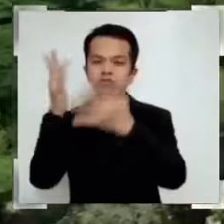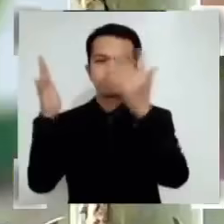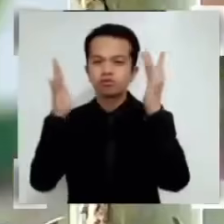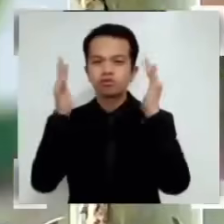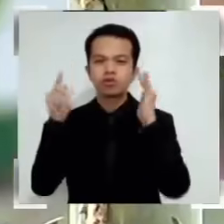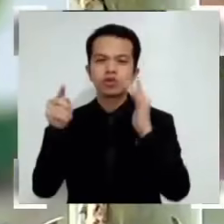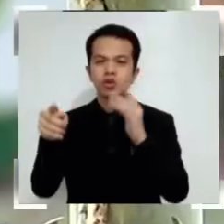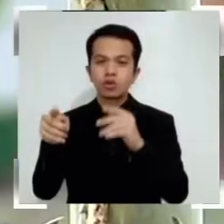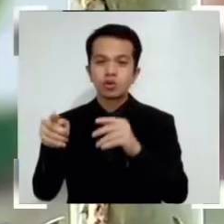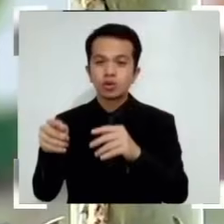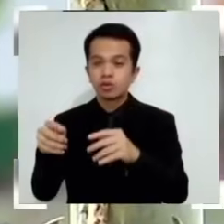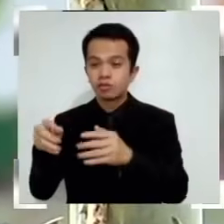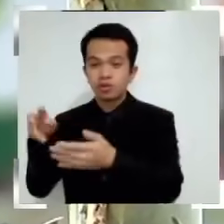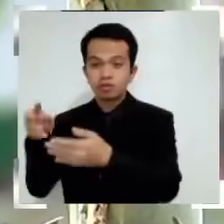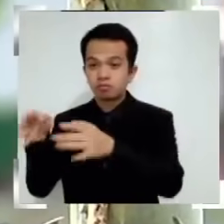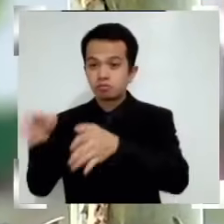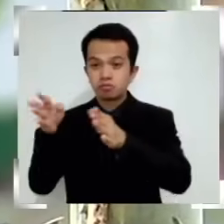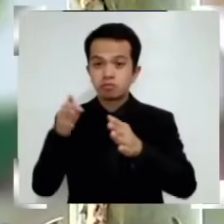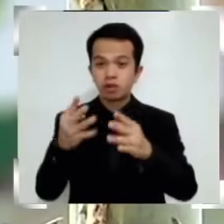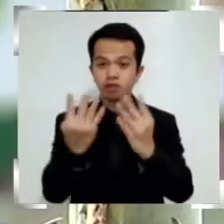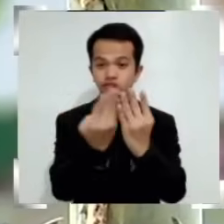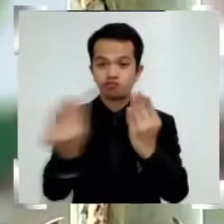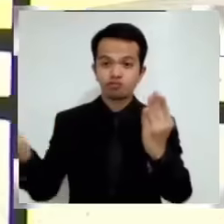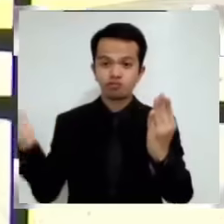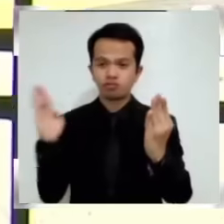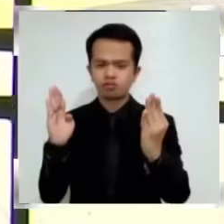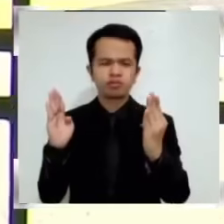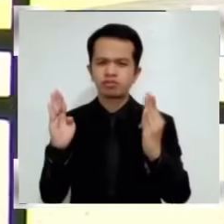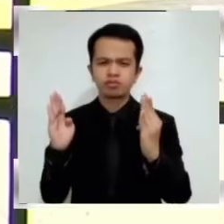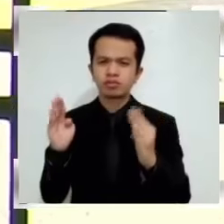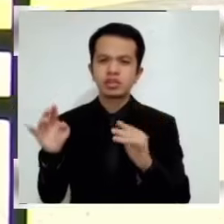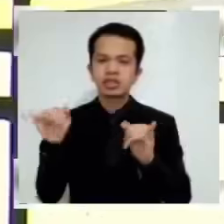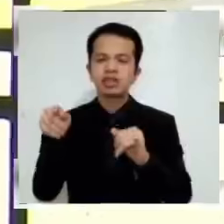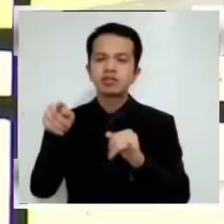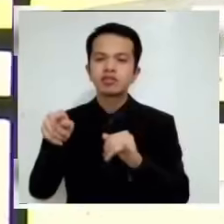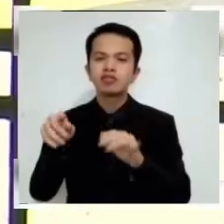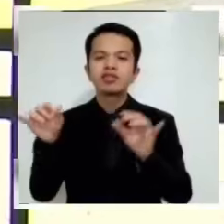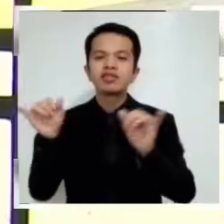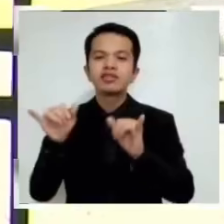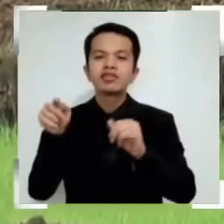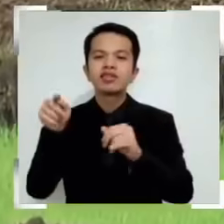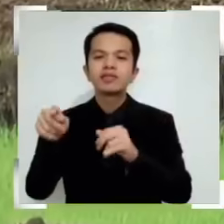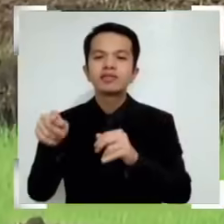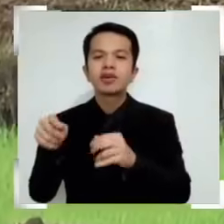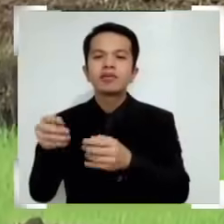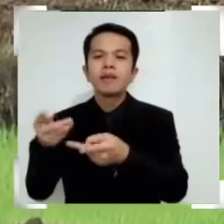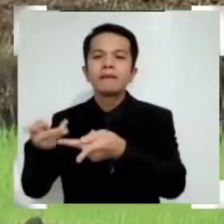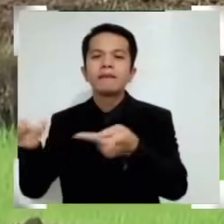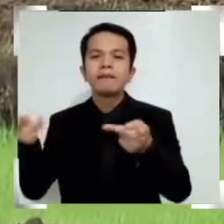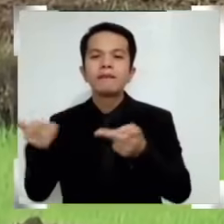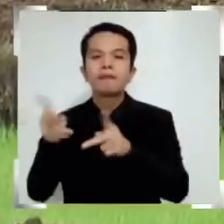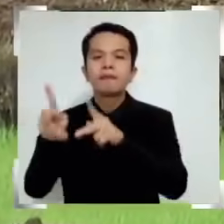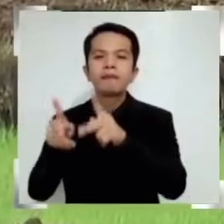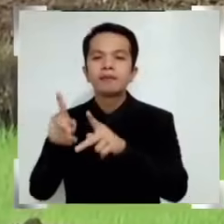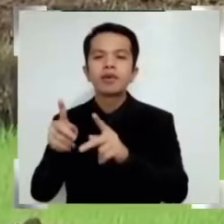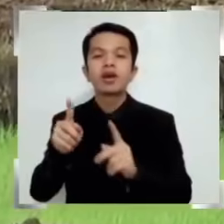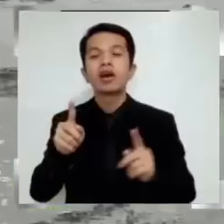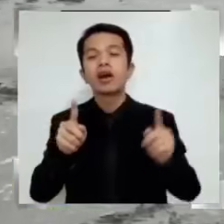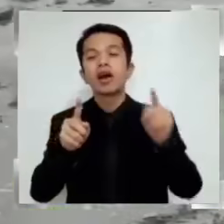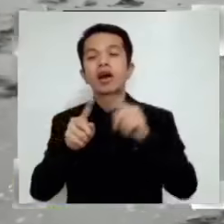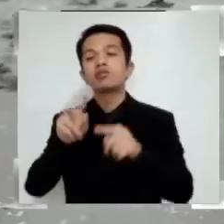pasilidad. Hindi nga ito security compound, kundi colony o kolonya. Aabot sa 3,000 ang inmates